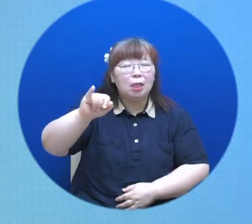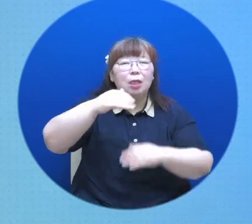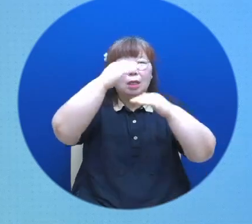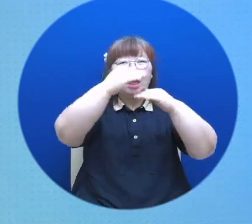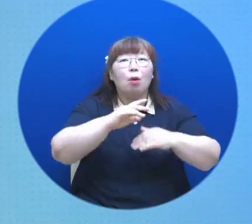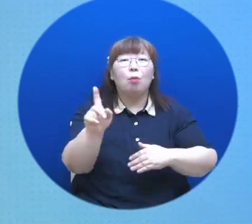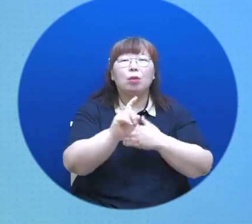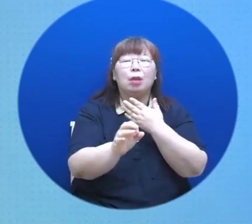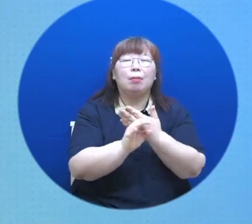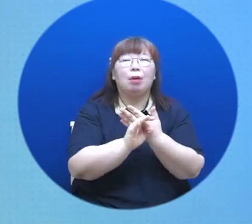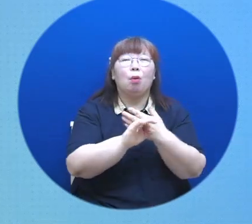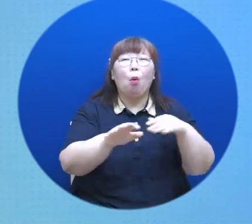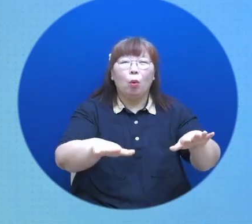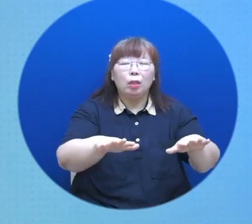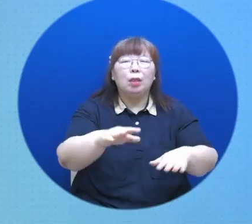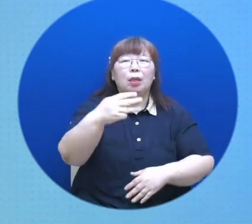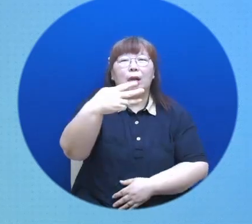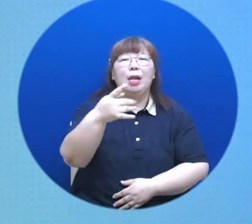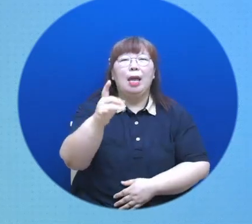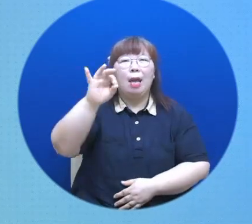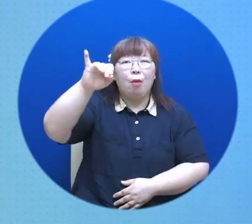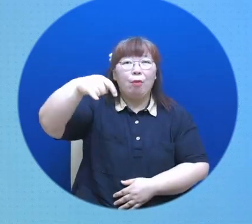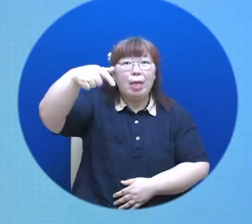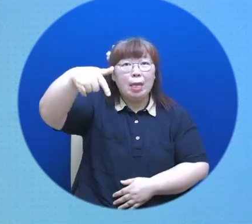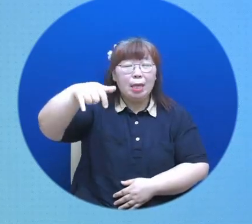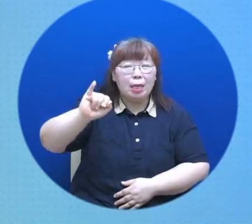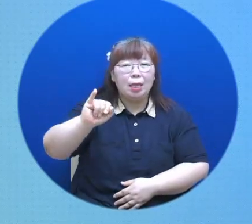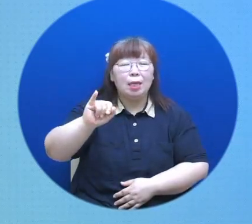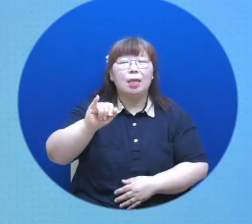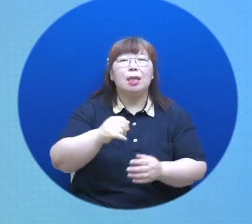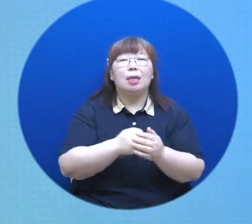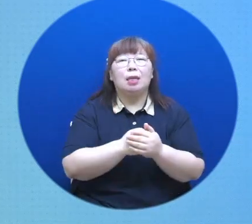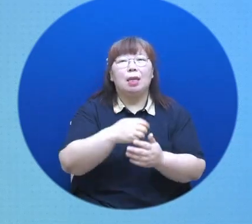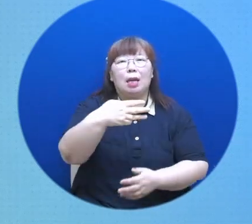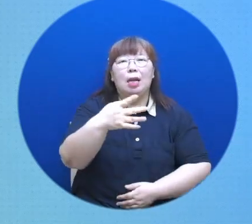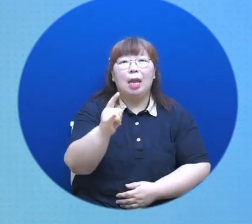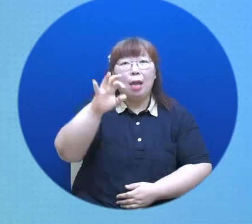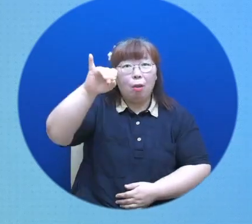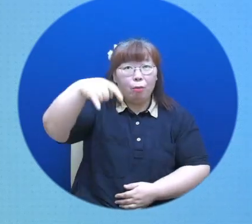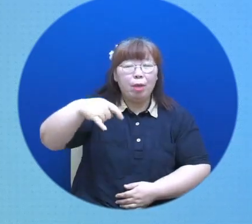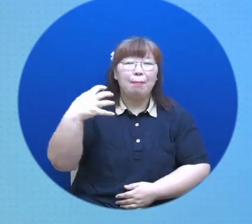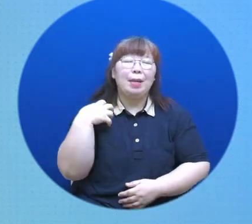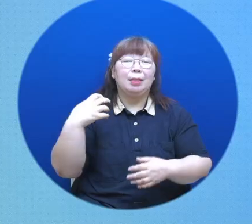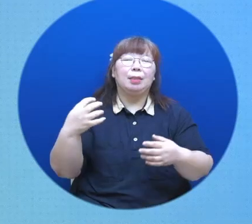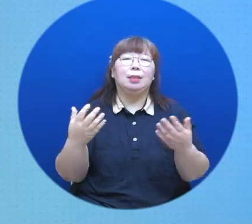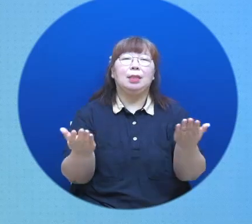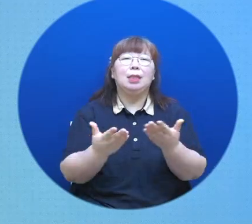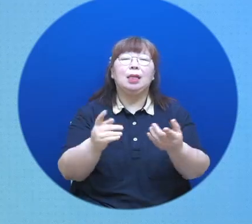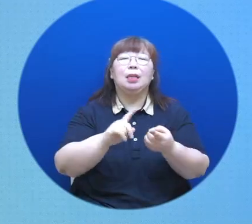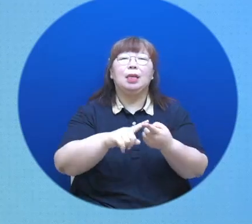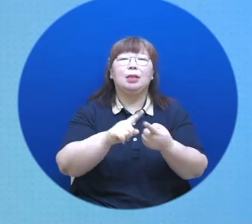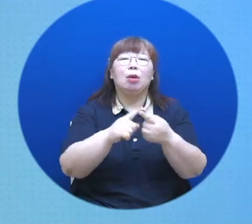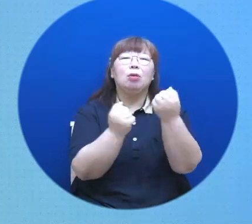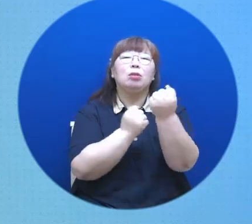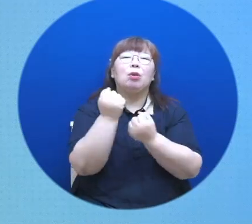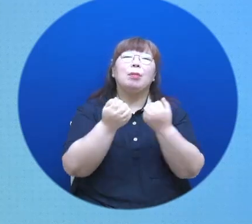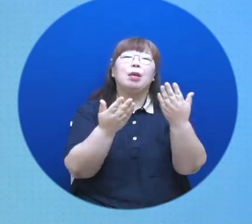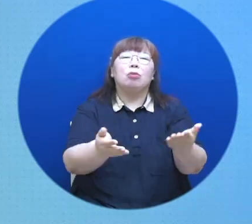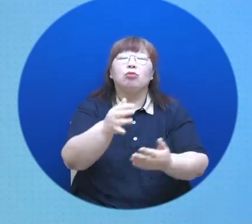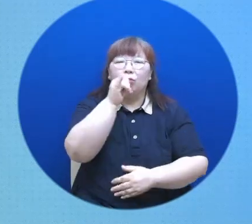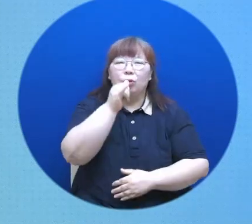대한 이야기를 하고 계세요. 그분들이 어떤 분들인지, 어떤 역할을 하는지에 대해서 설명해